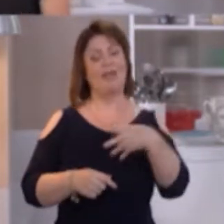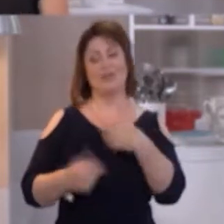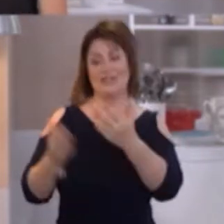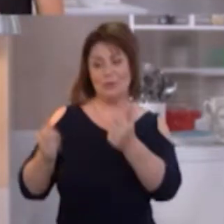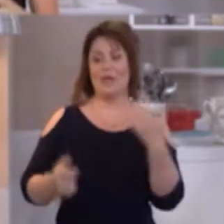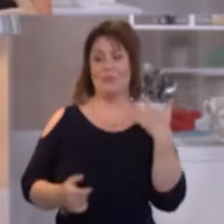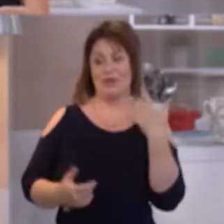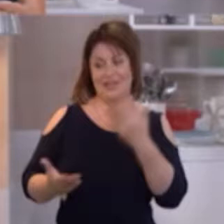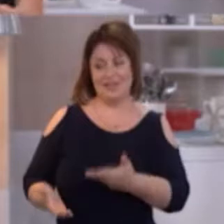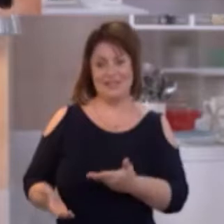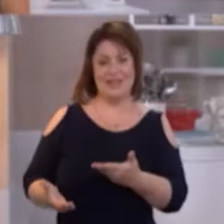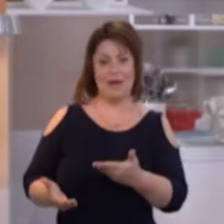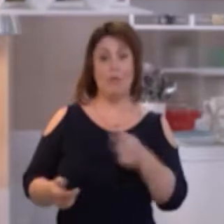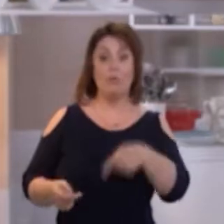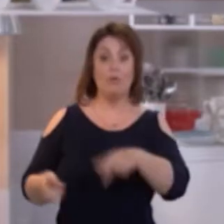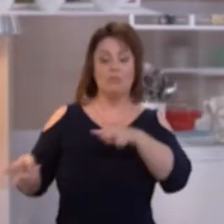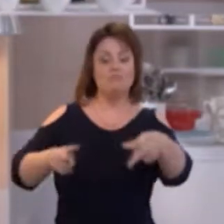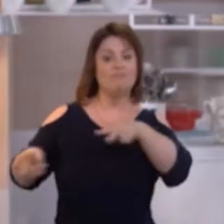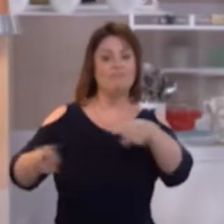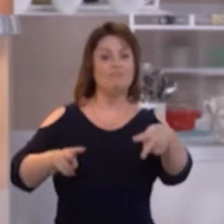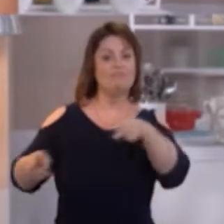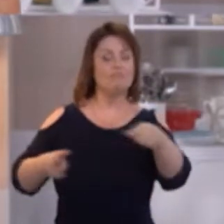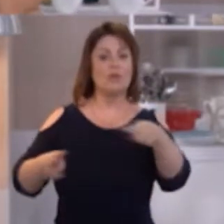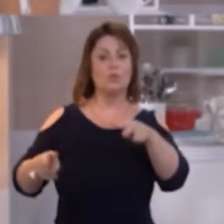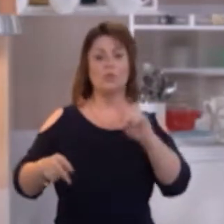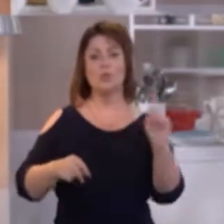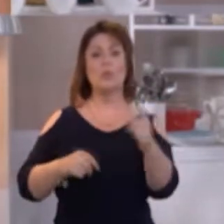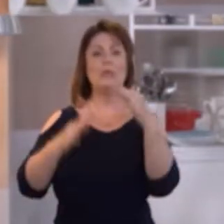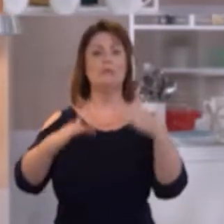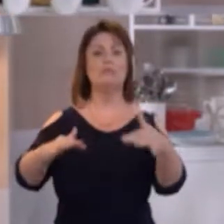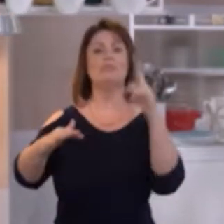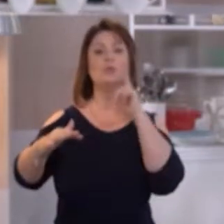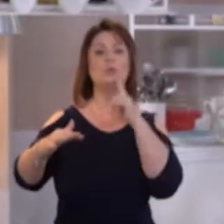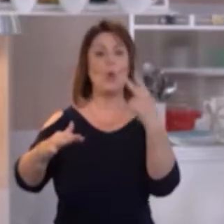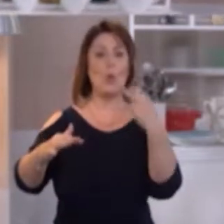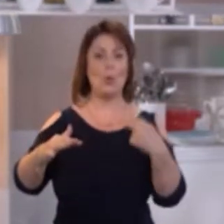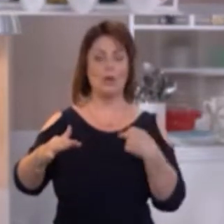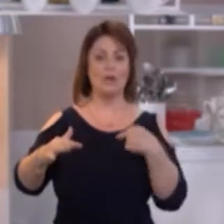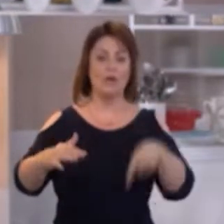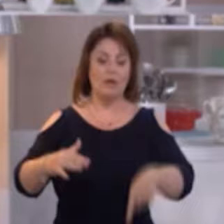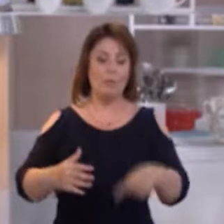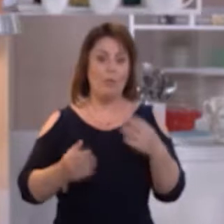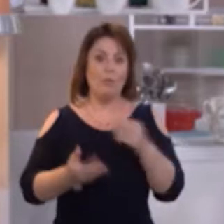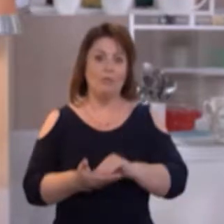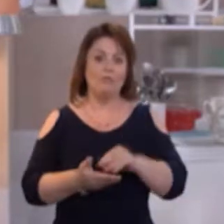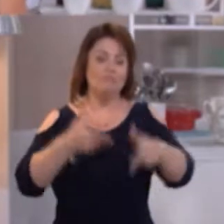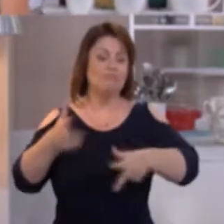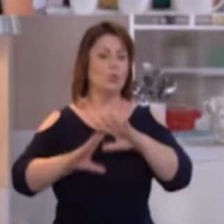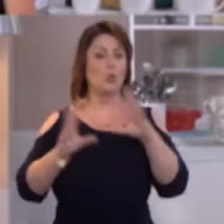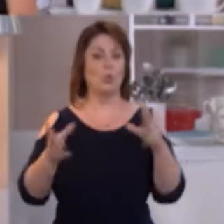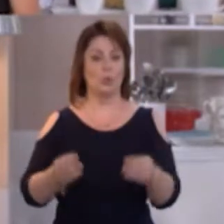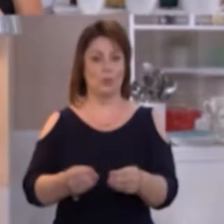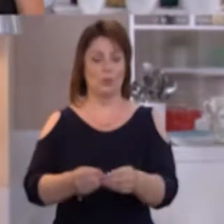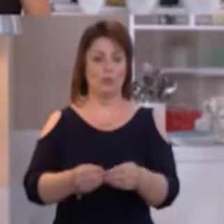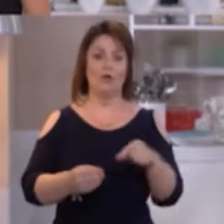e che ringraziamo, e che sta traducendo a tutte le persone sorde quello che sta accadendo qui nella nostra puntata. Noi siamo